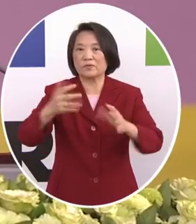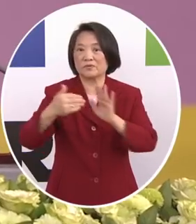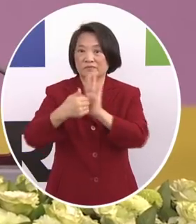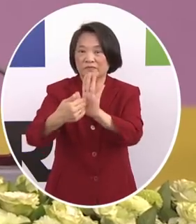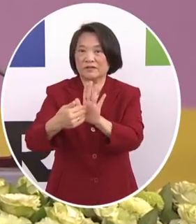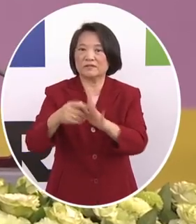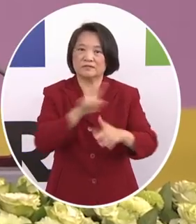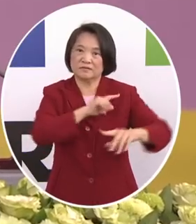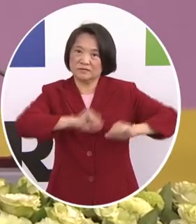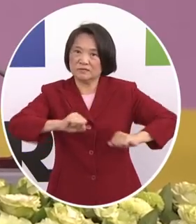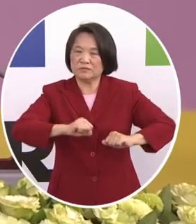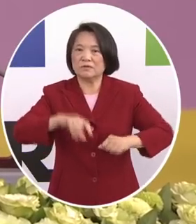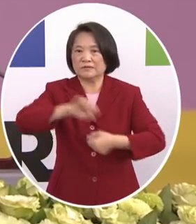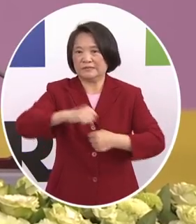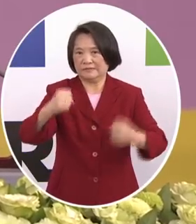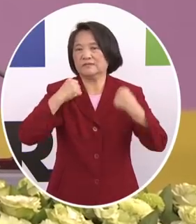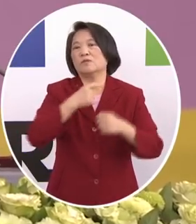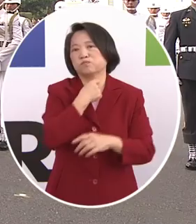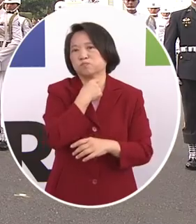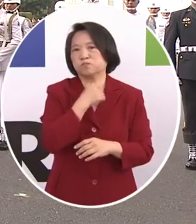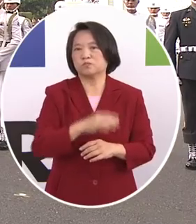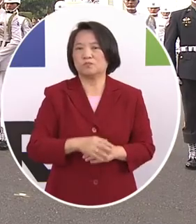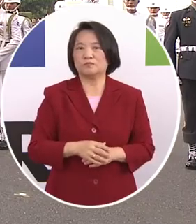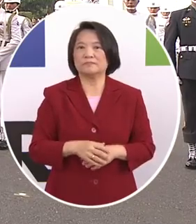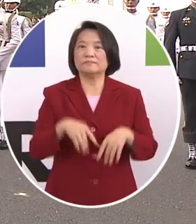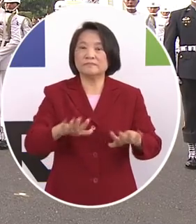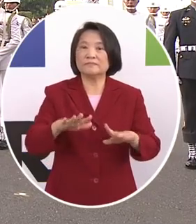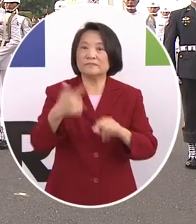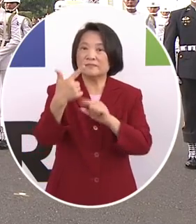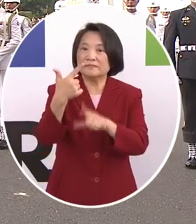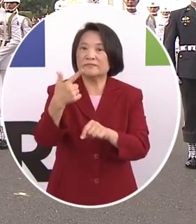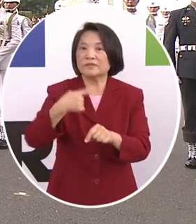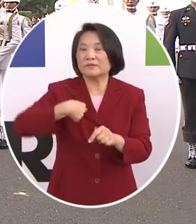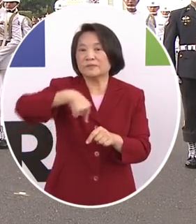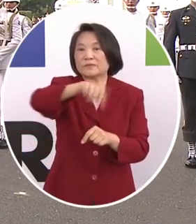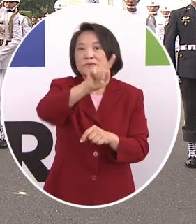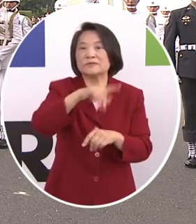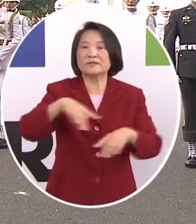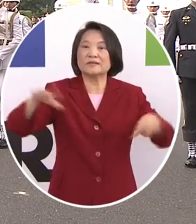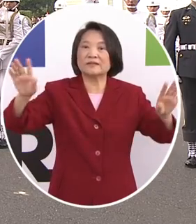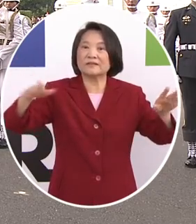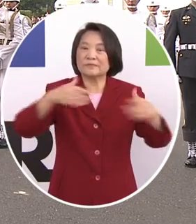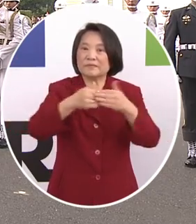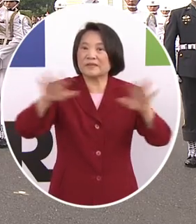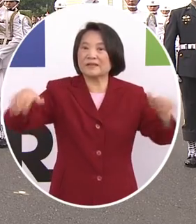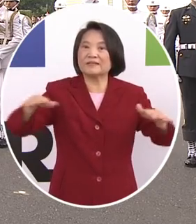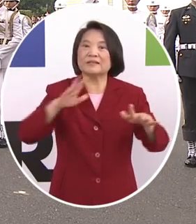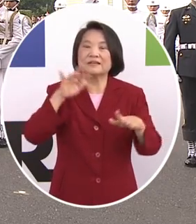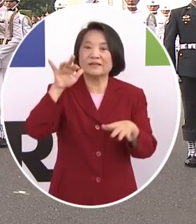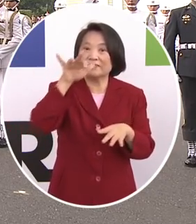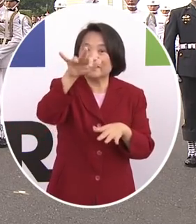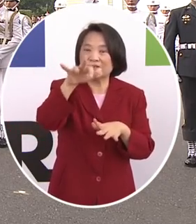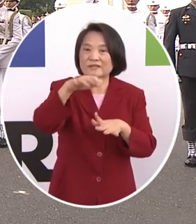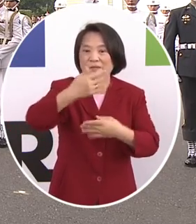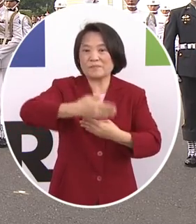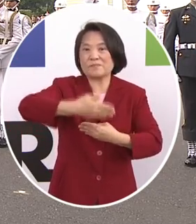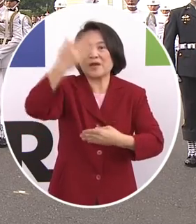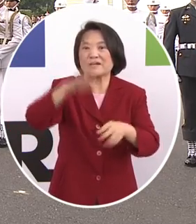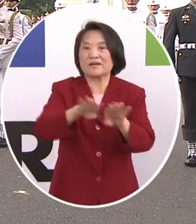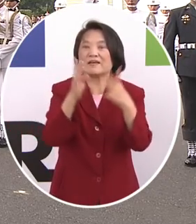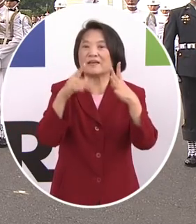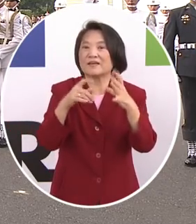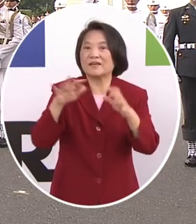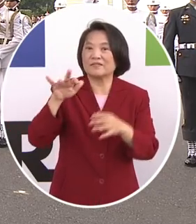主的能力。今年的六月，我到汉翔公司主持高教机的开架典